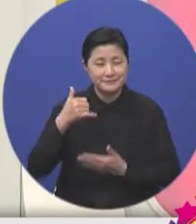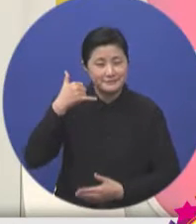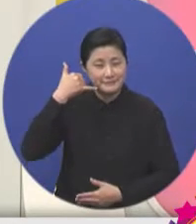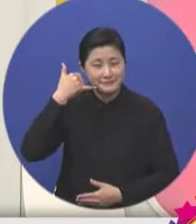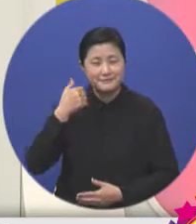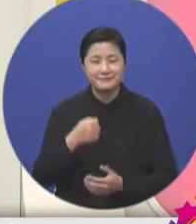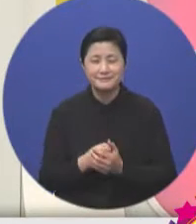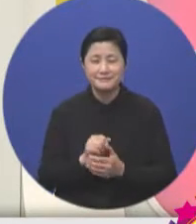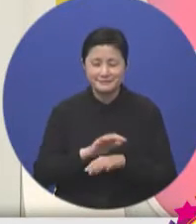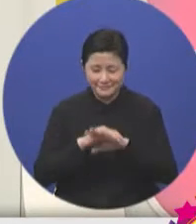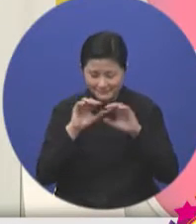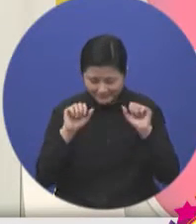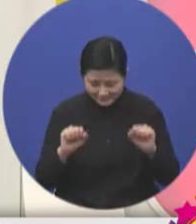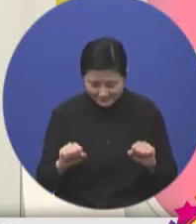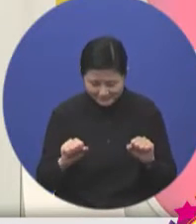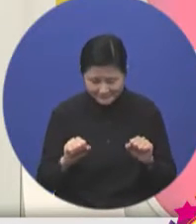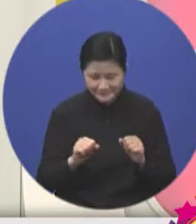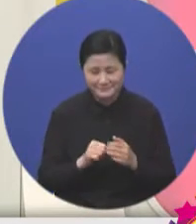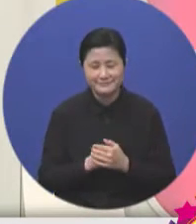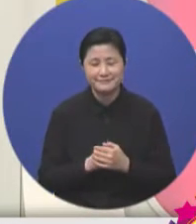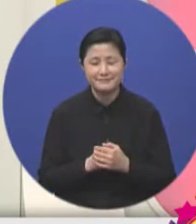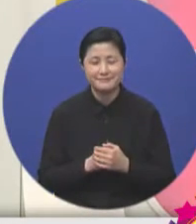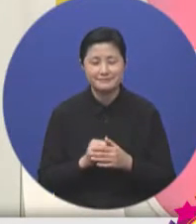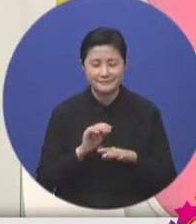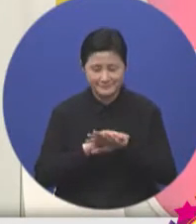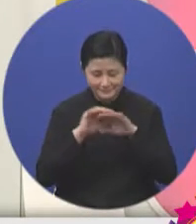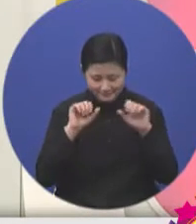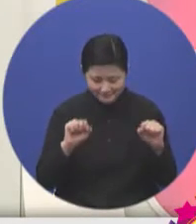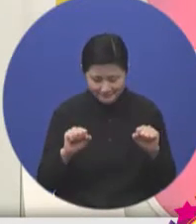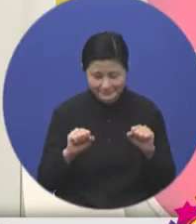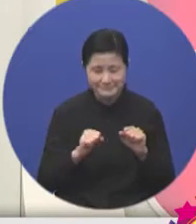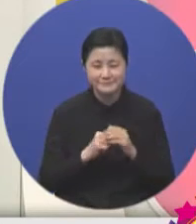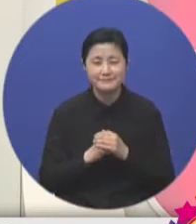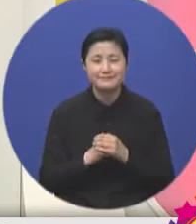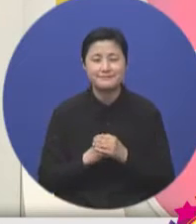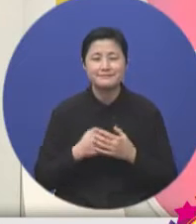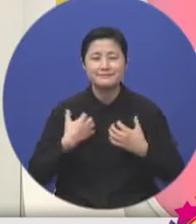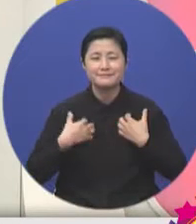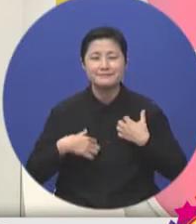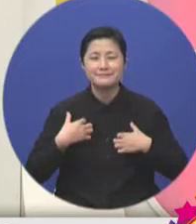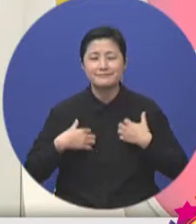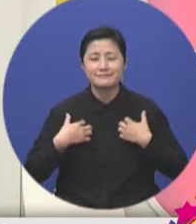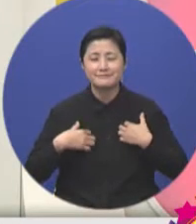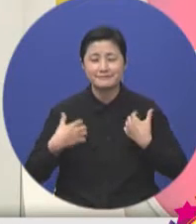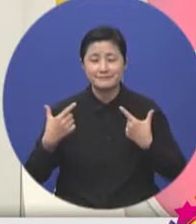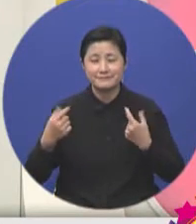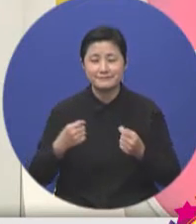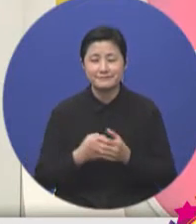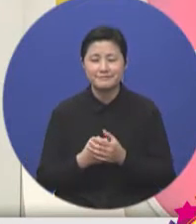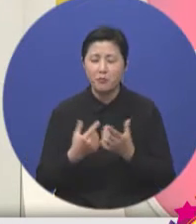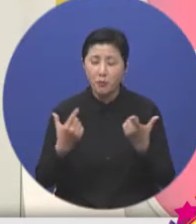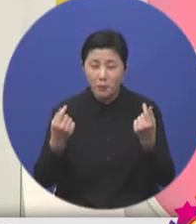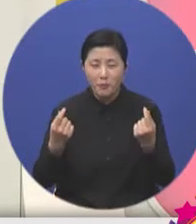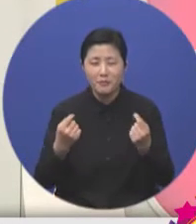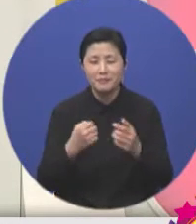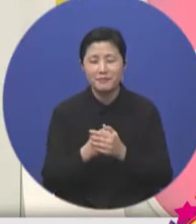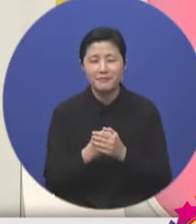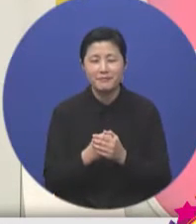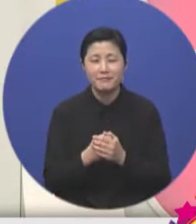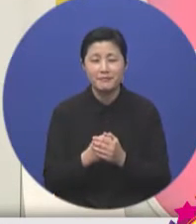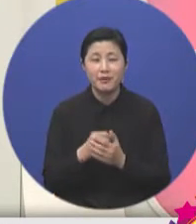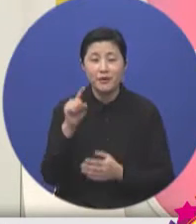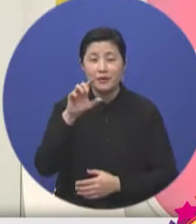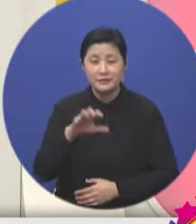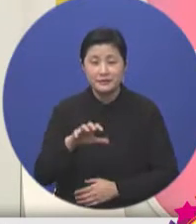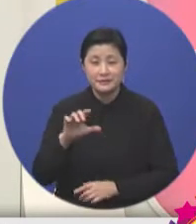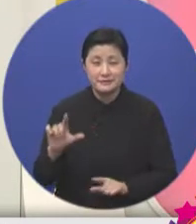받습니다. 네. 안녕하세요. 네. 안녕하세요. 안녕하세요. 반갑습니다. 네. 반갑습니다. 반갑습니다. 네,